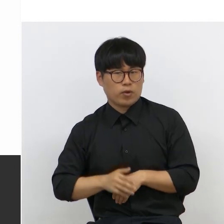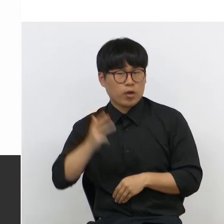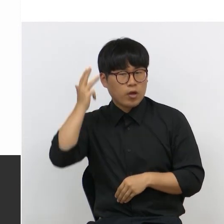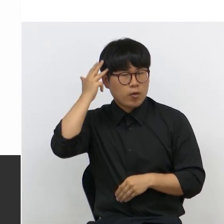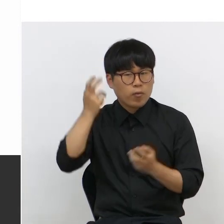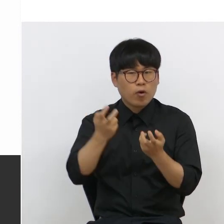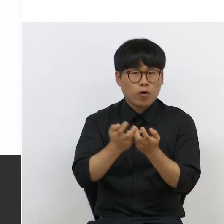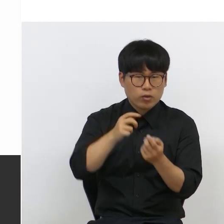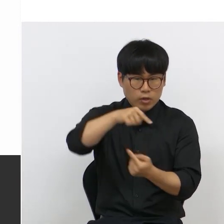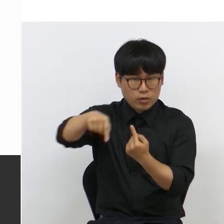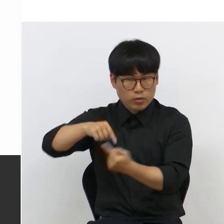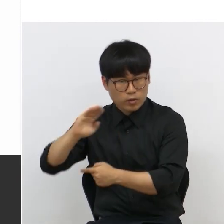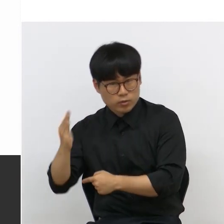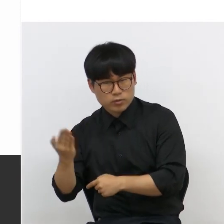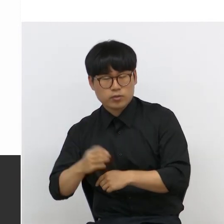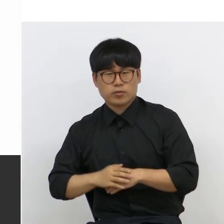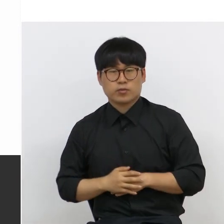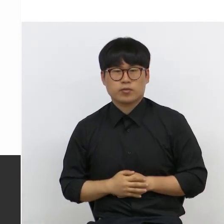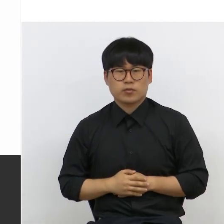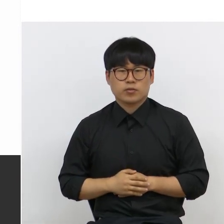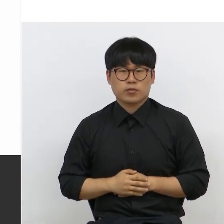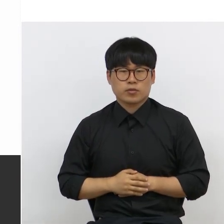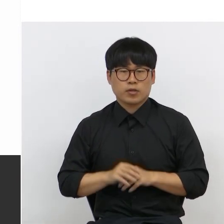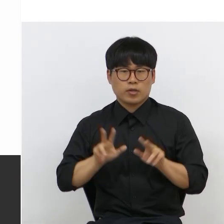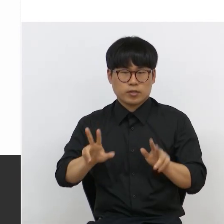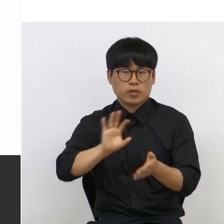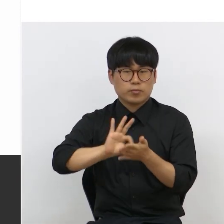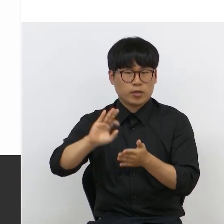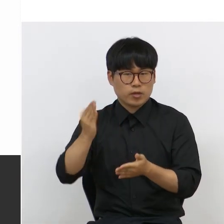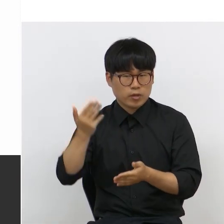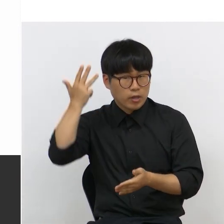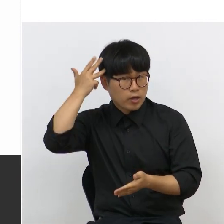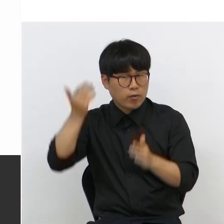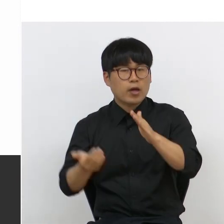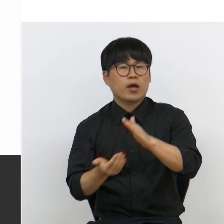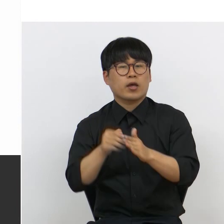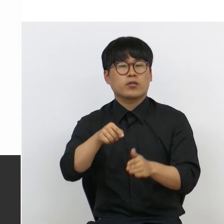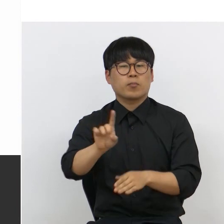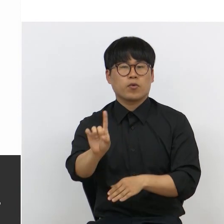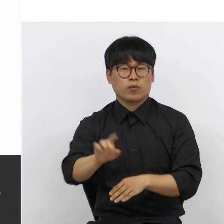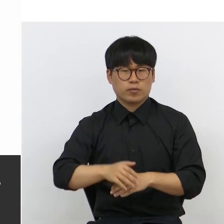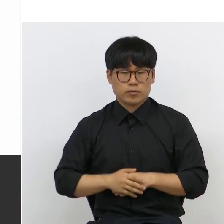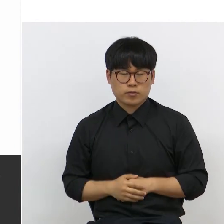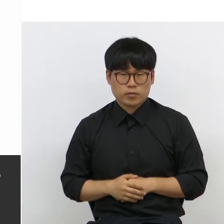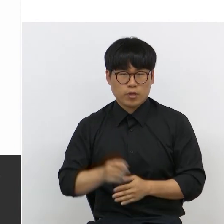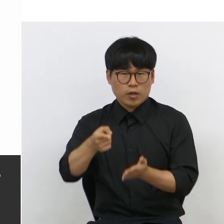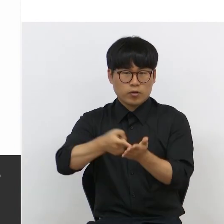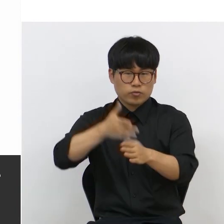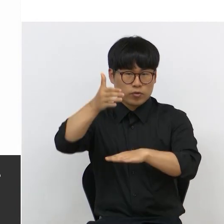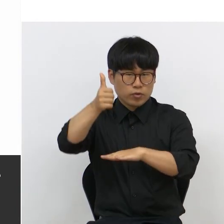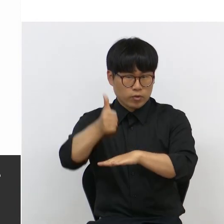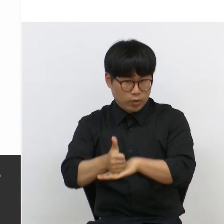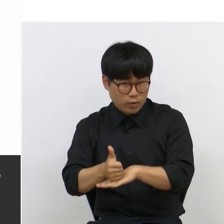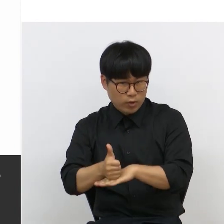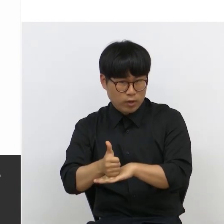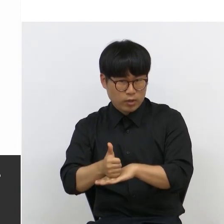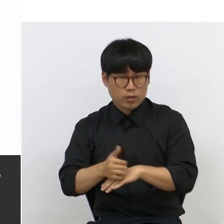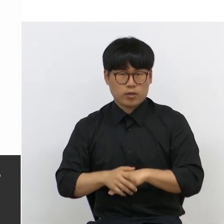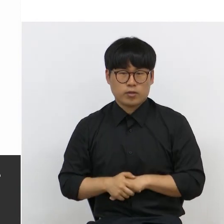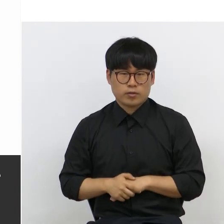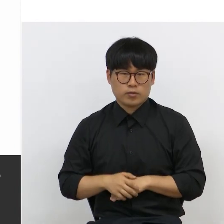어떻게 작동하는지, 그다음에 현재 사용되는 인공화호의 한계점, 그다음에 이 수술 결과에 미치는